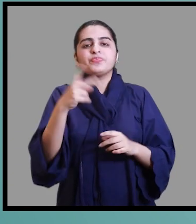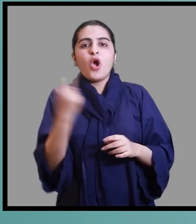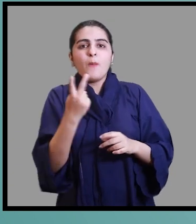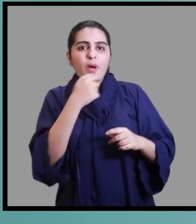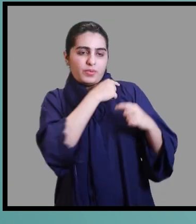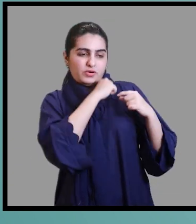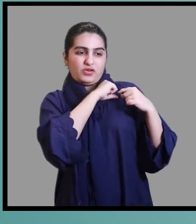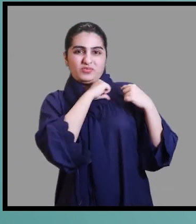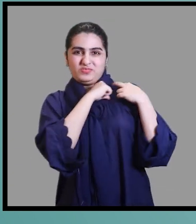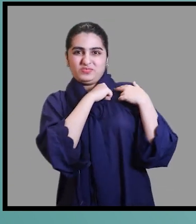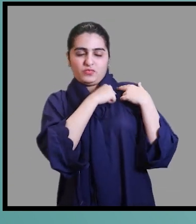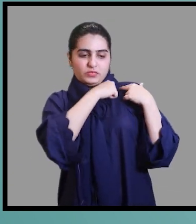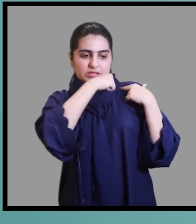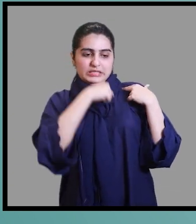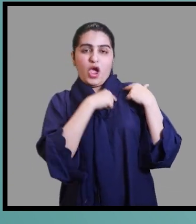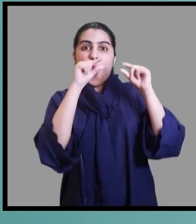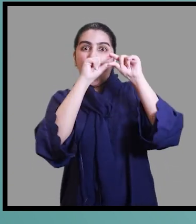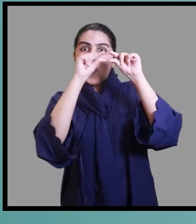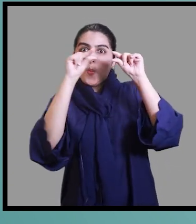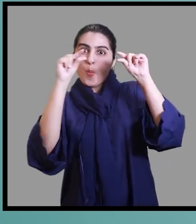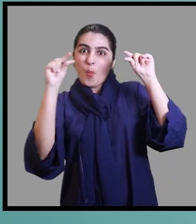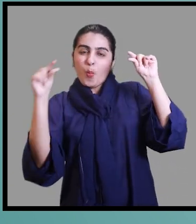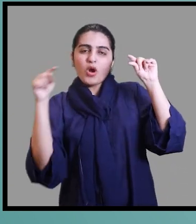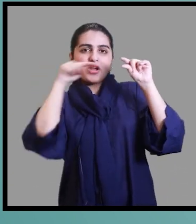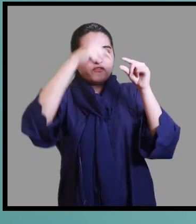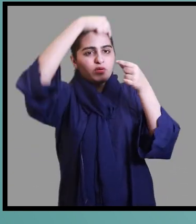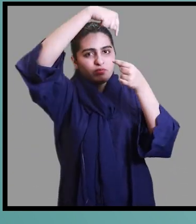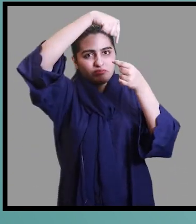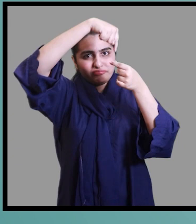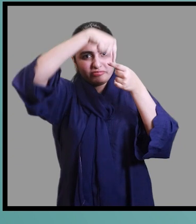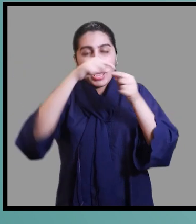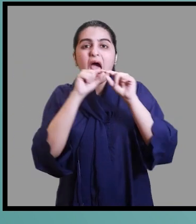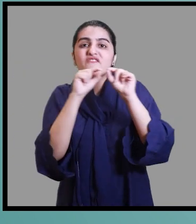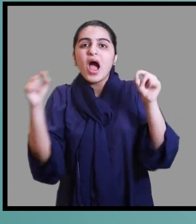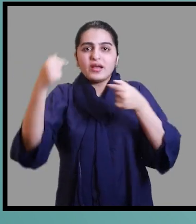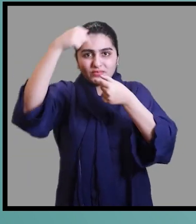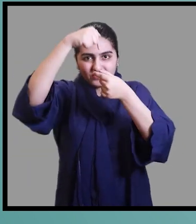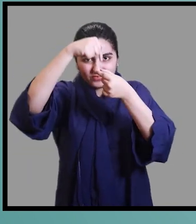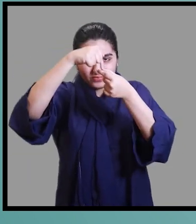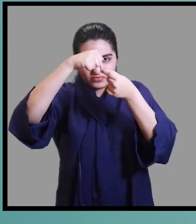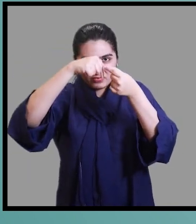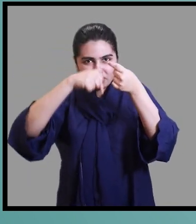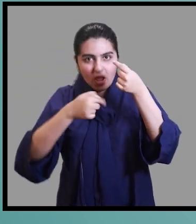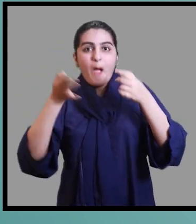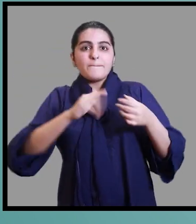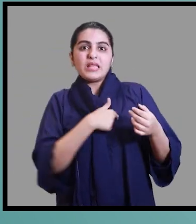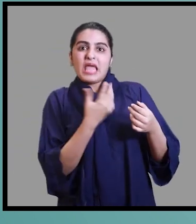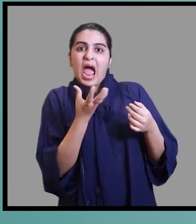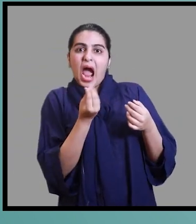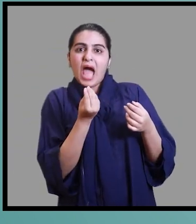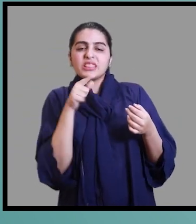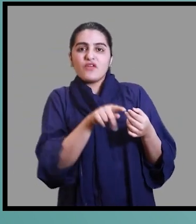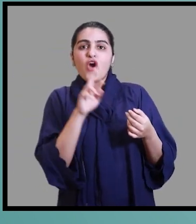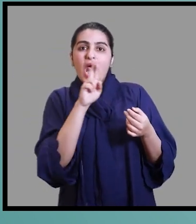ये ऊपर जो कॉलर बोन होती है, इसके नीचे एक मोटी रग होती है, तो इसके अंदर हम वायर डालते हैं। ये वायर है जो सीधे